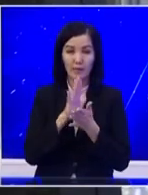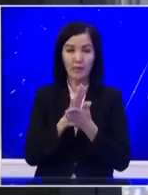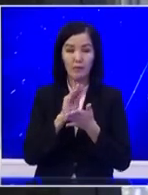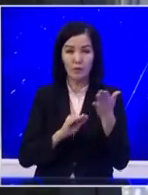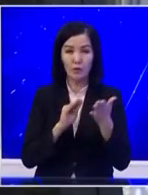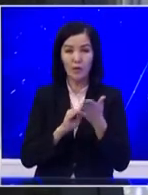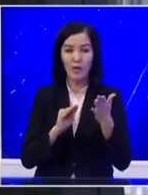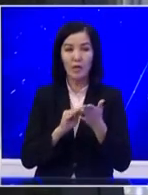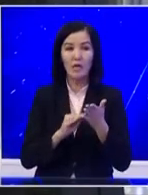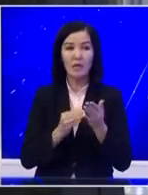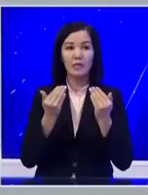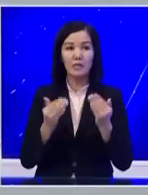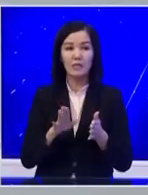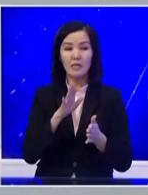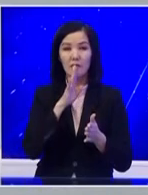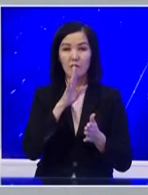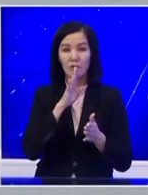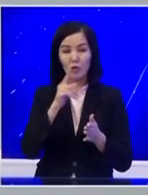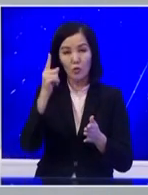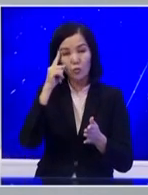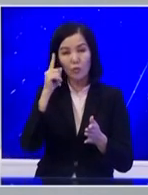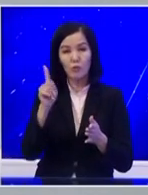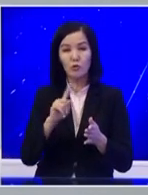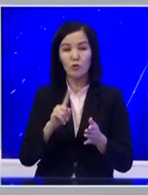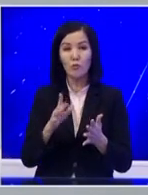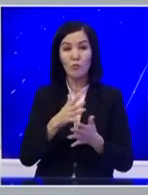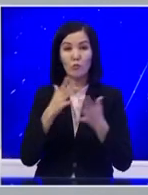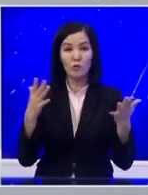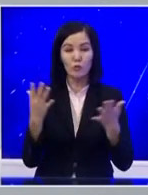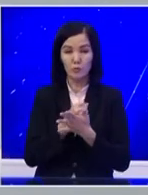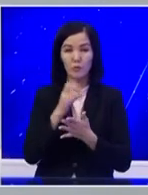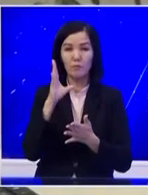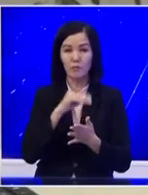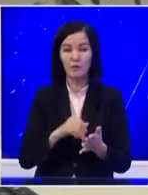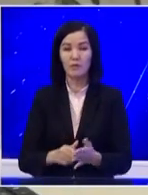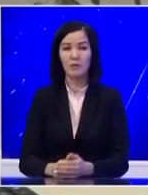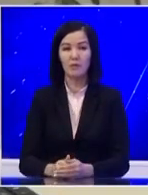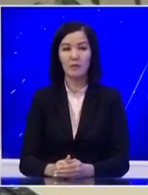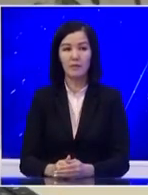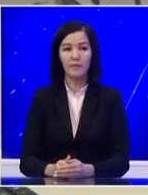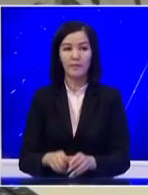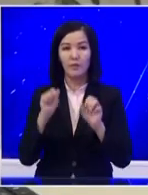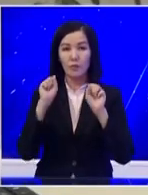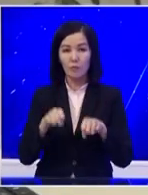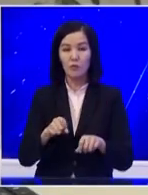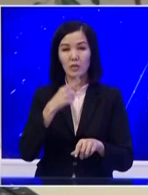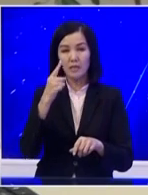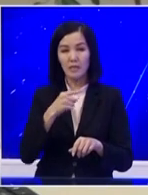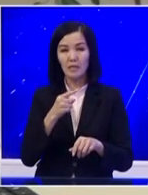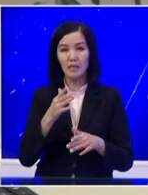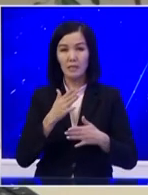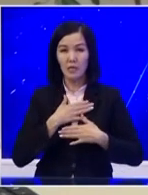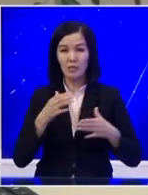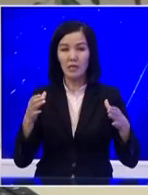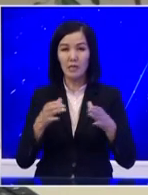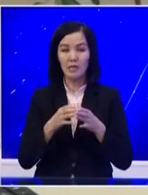коллектива. Девушка считает, что в хорошем окружении можно достичь больших успехов в работе. Можно сказать, что наш коллектив – это маленькая